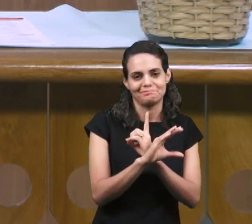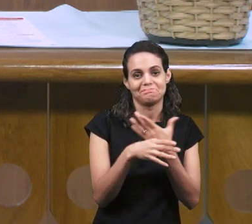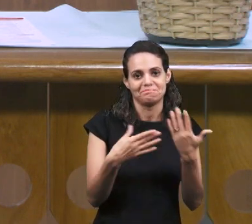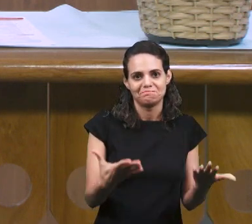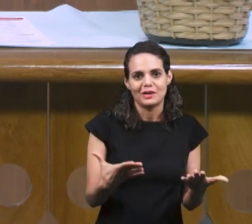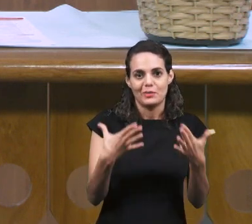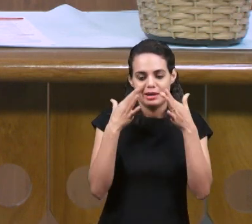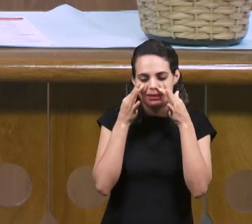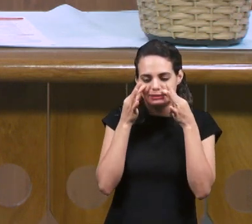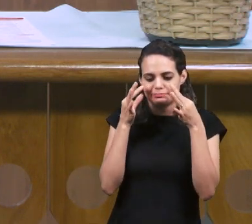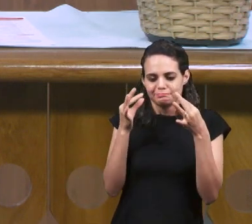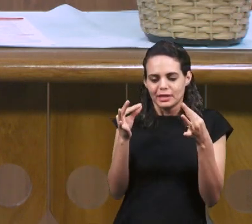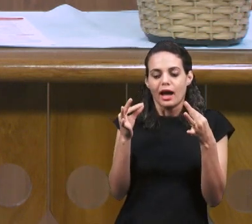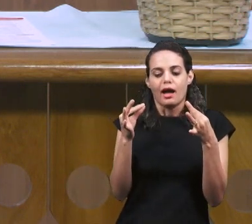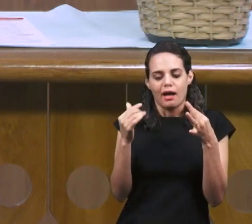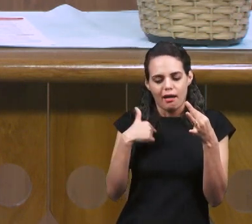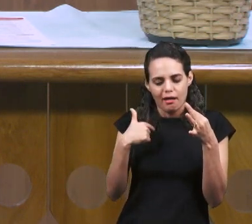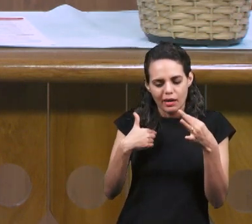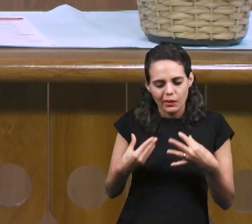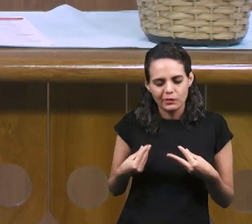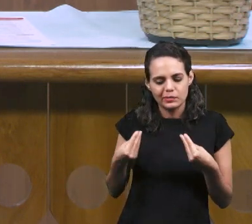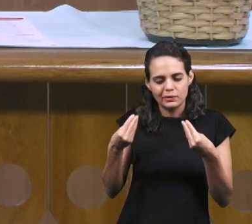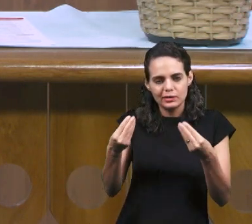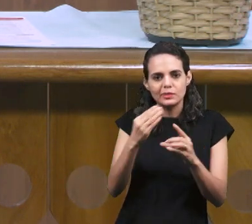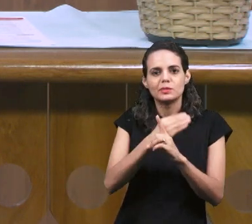ils prêtaient un culte à Dieu. Mais,